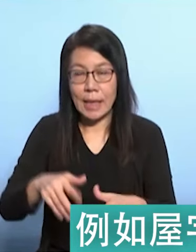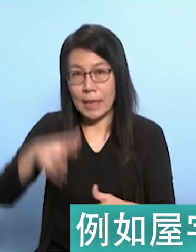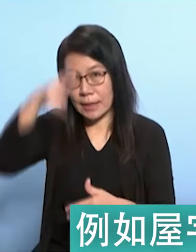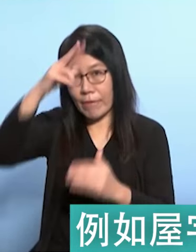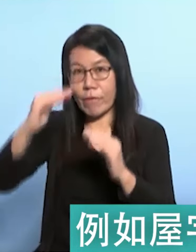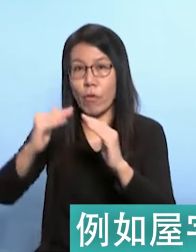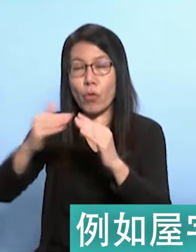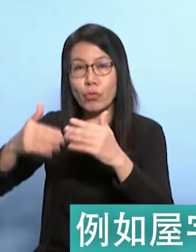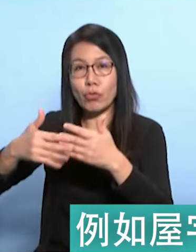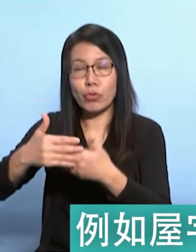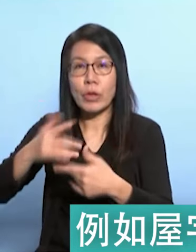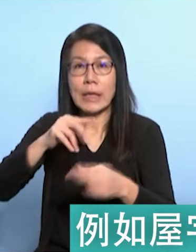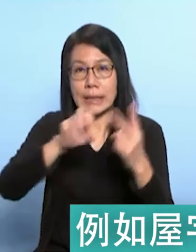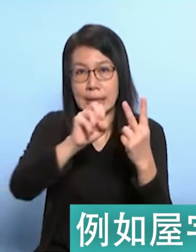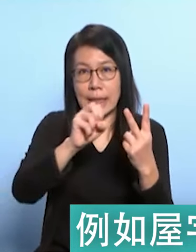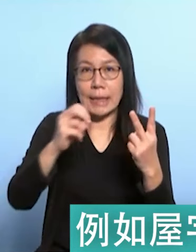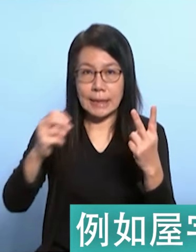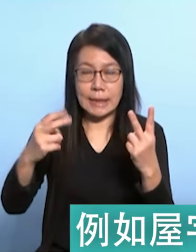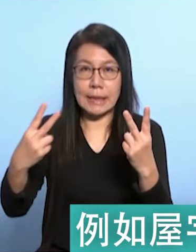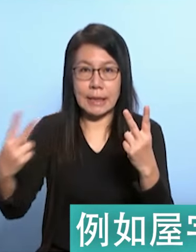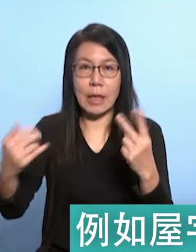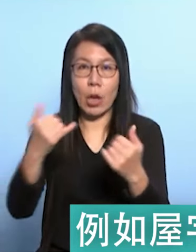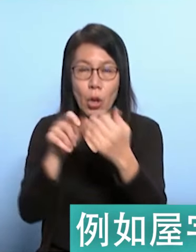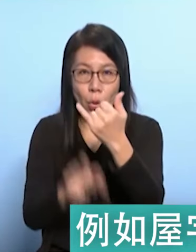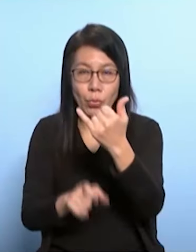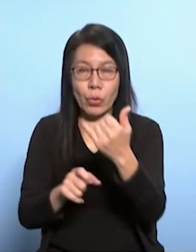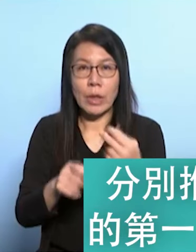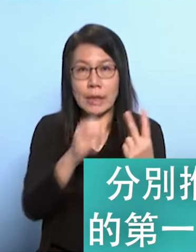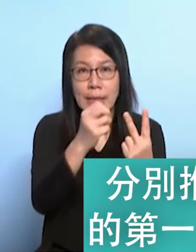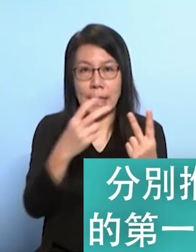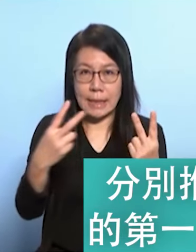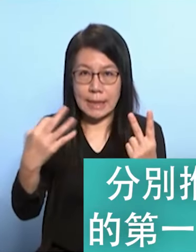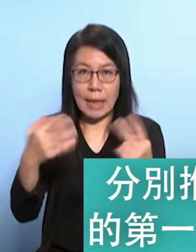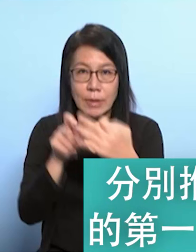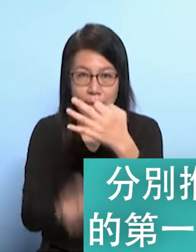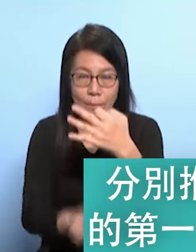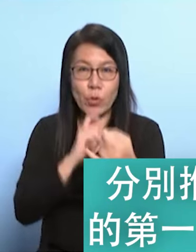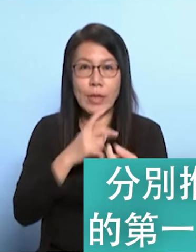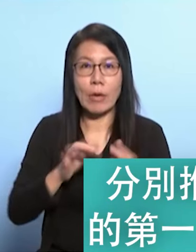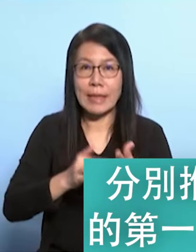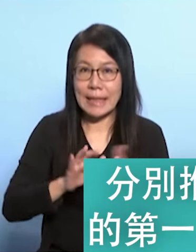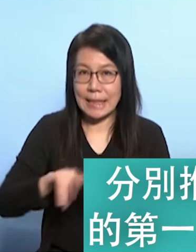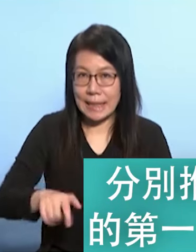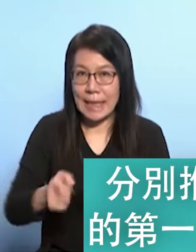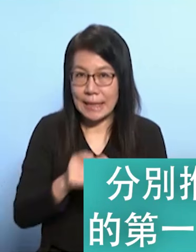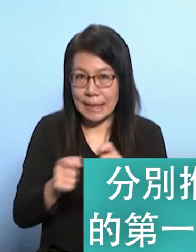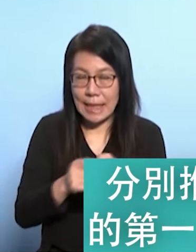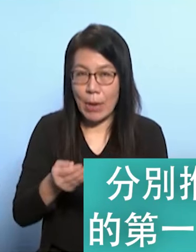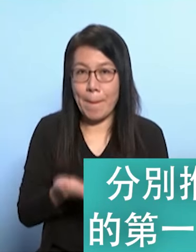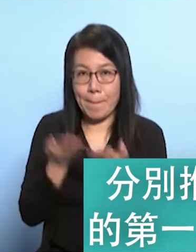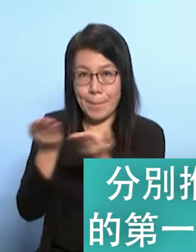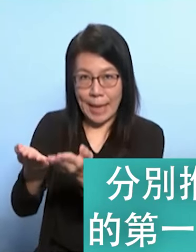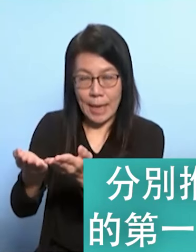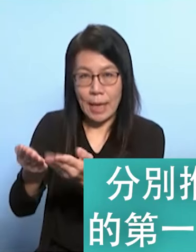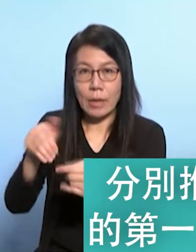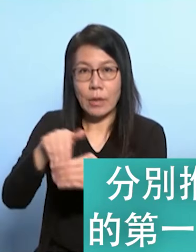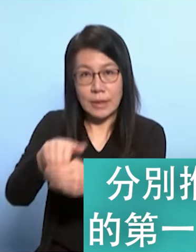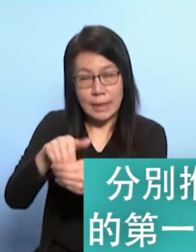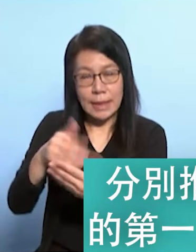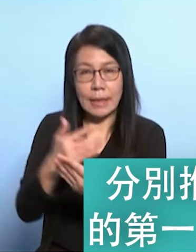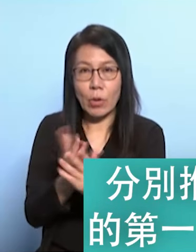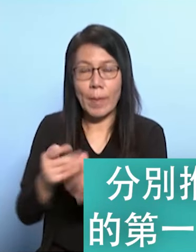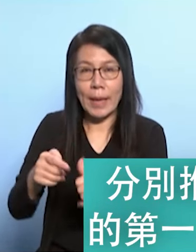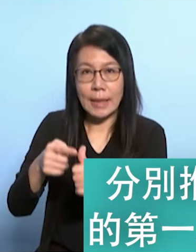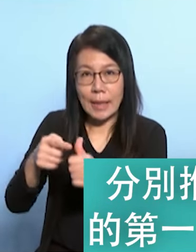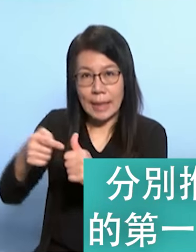在2022年6月及2023年3月是分別推出電子資料呈交及處理系統的第